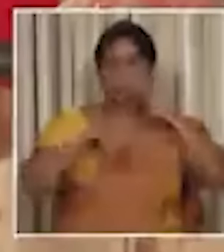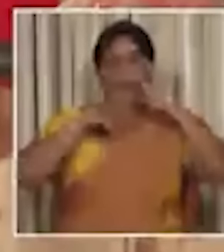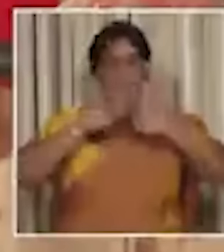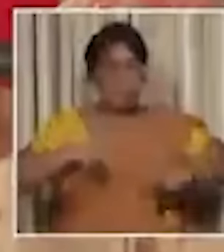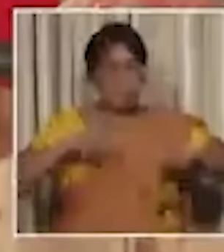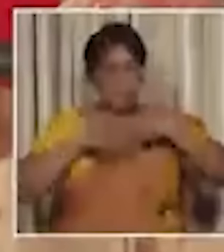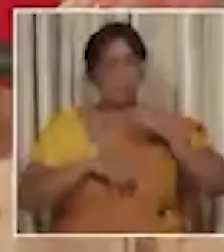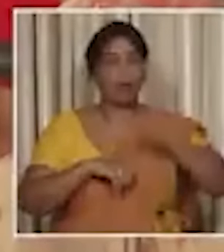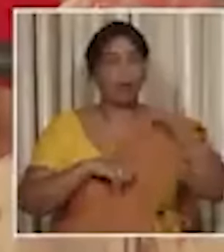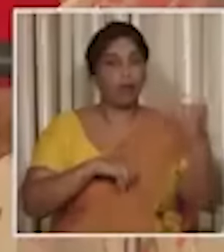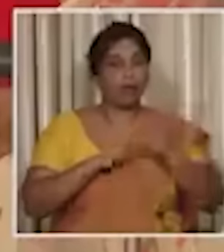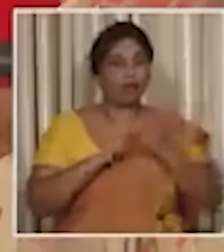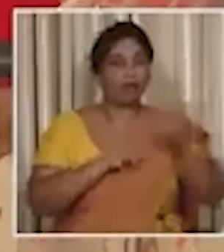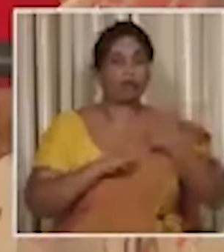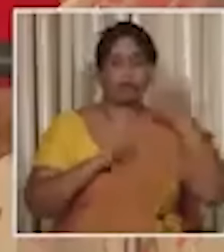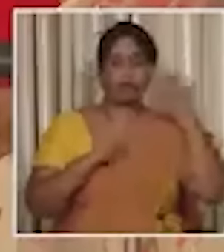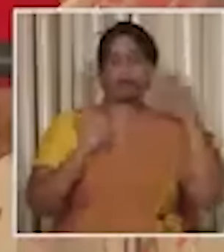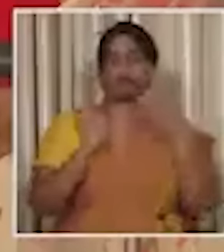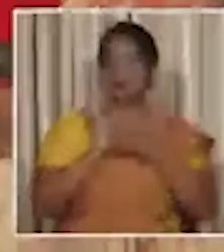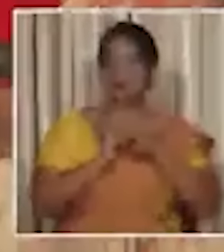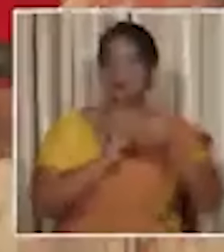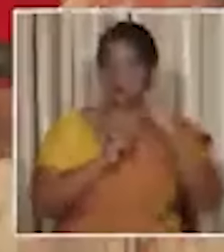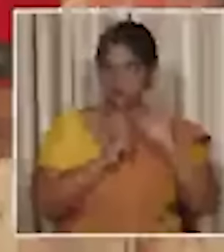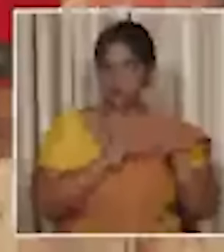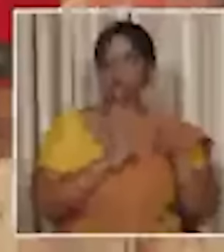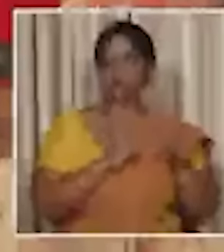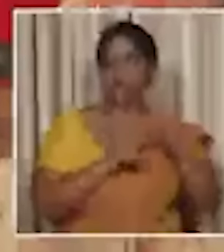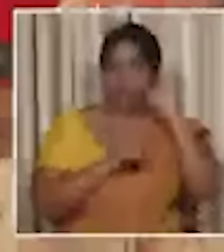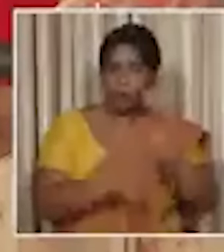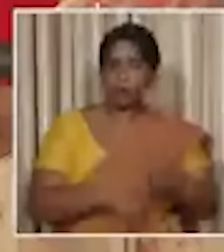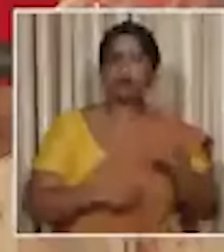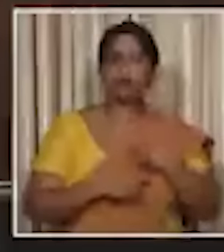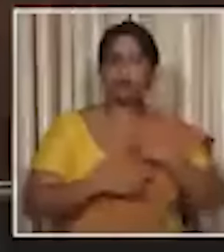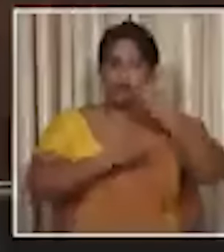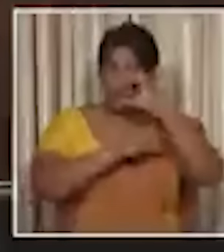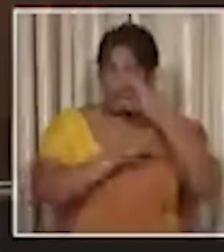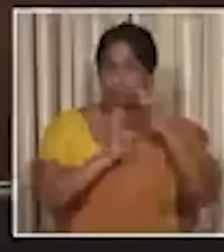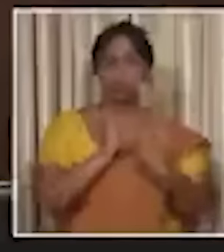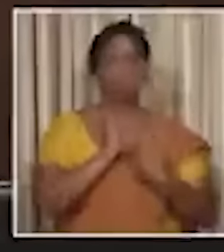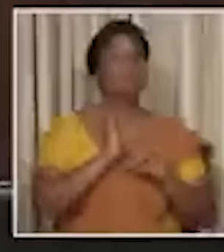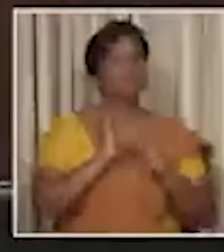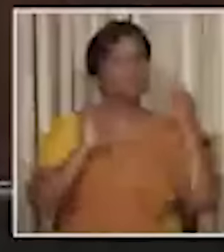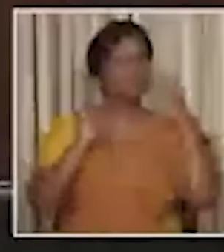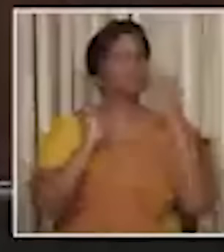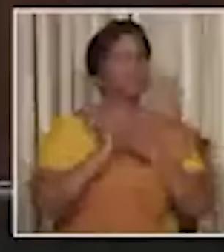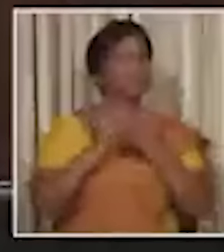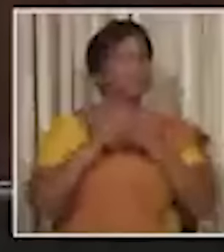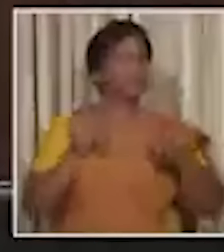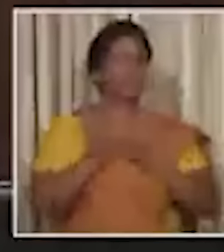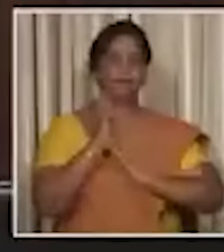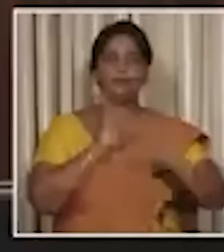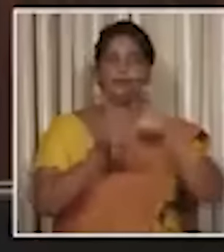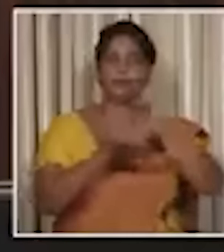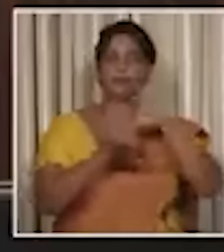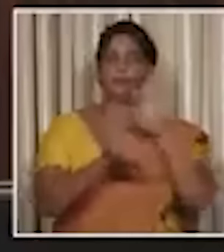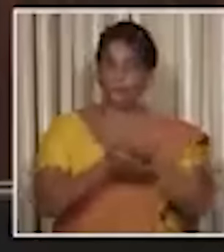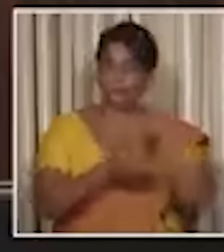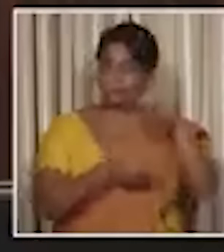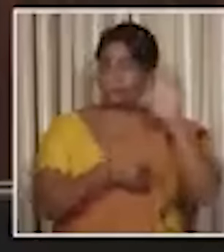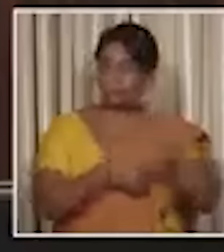செயற்திறனற்ற குழந்தைகள் சமூகத்துடன் ஒன்றிய முடியாத குழந்தைகளாக மாற்றப்படலாம். எனவே இந்த வறுமை இதற்கான காரணமாக அமைகின்றது. எனவே நாங்கள்